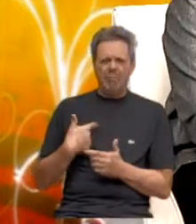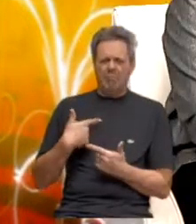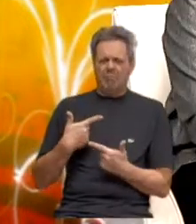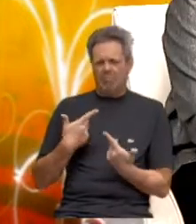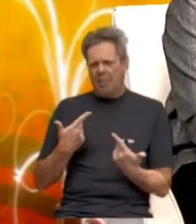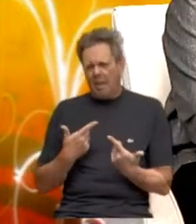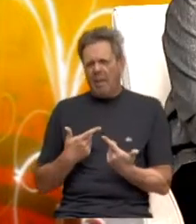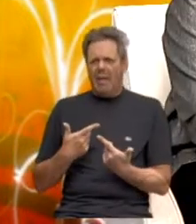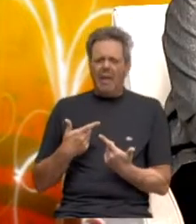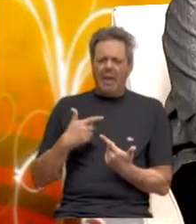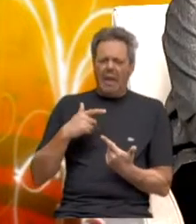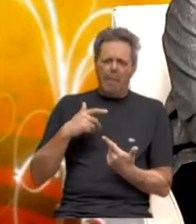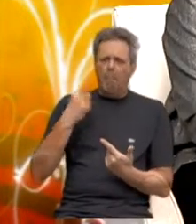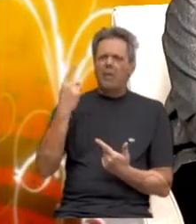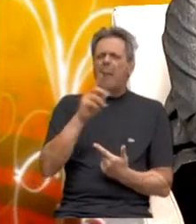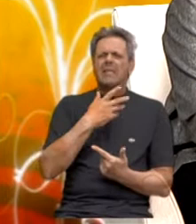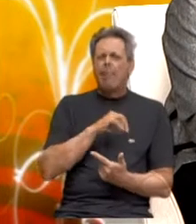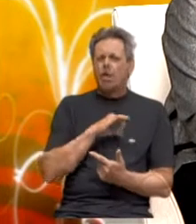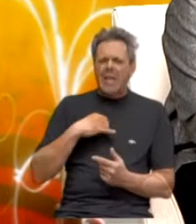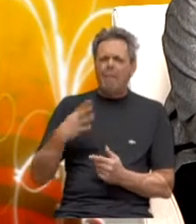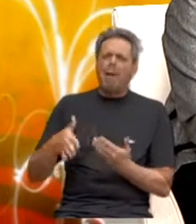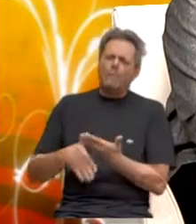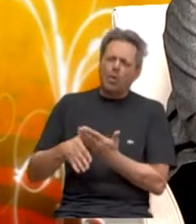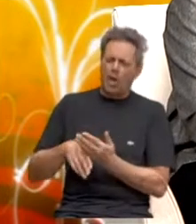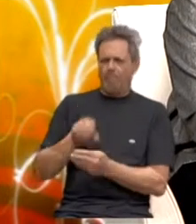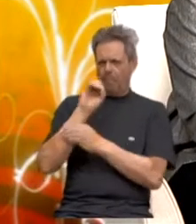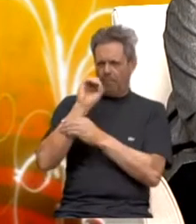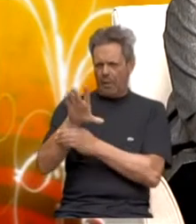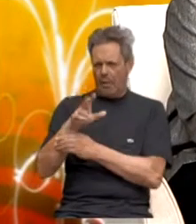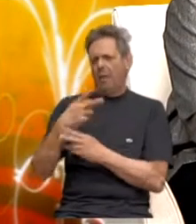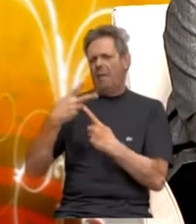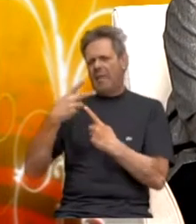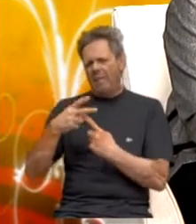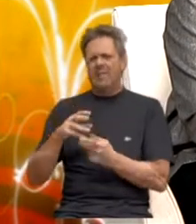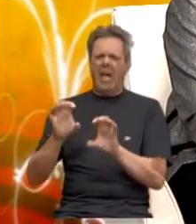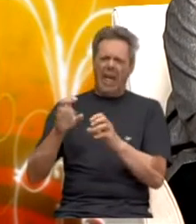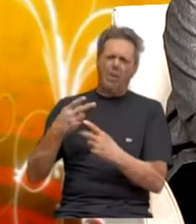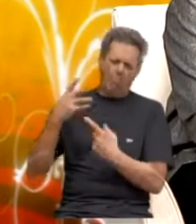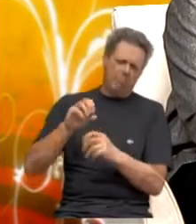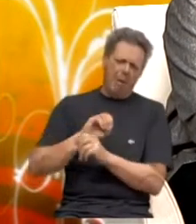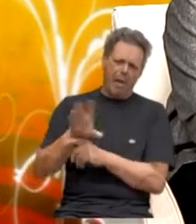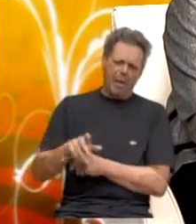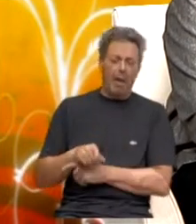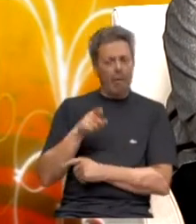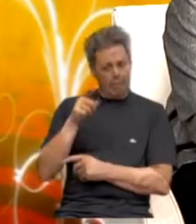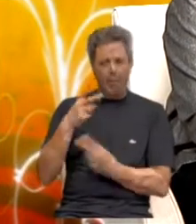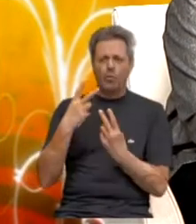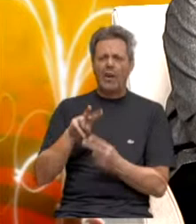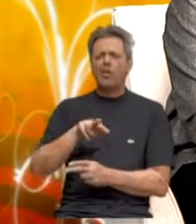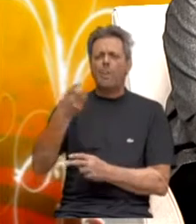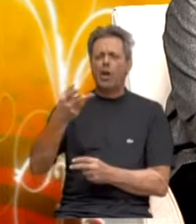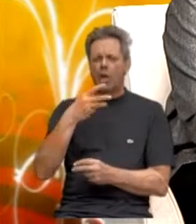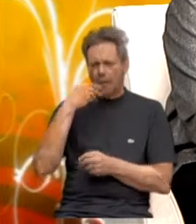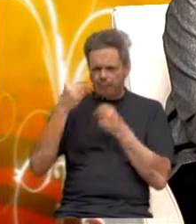Ne može ni pojedinac sam bez podrške prije svega medija. Dakle, mediji su nam vrlo važni za prenošenje ove informacije.